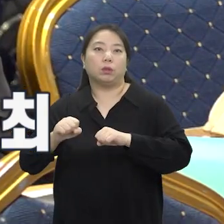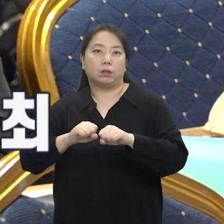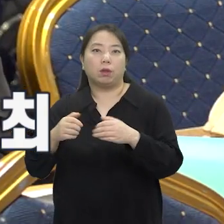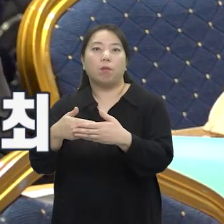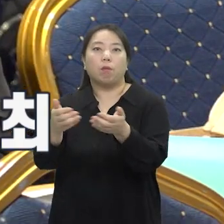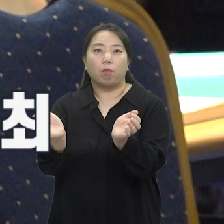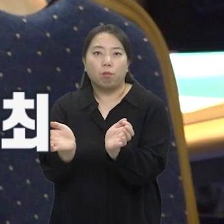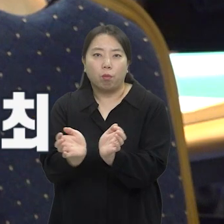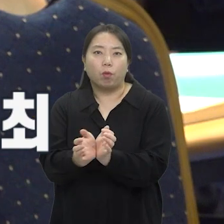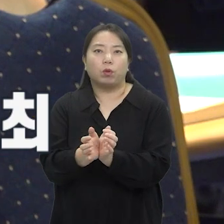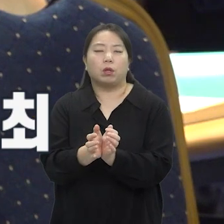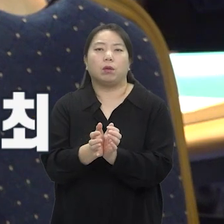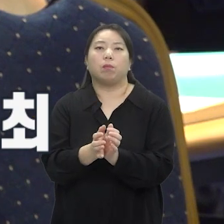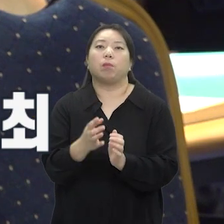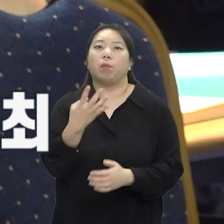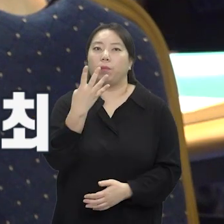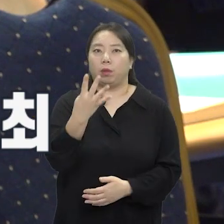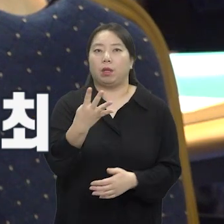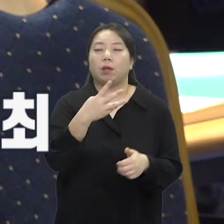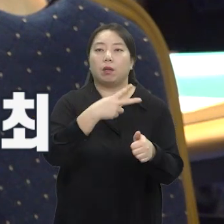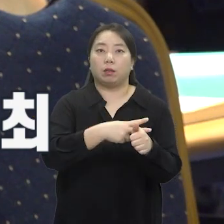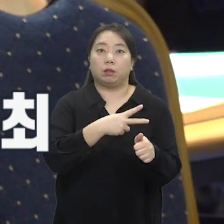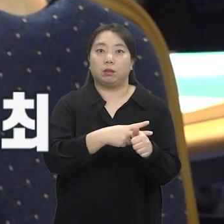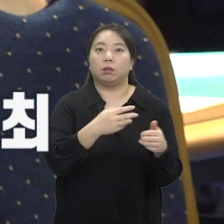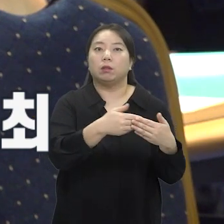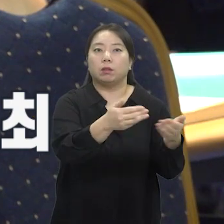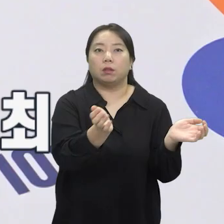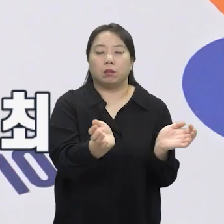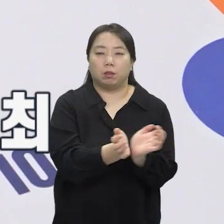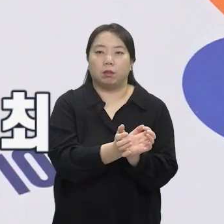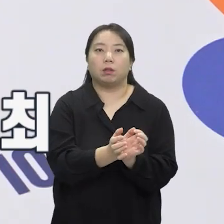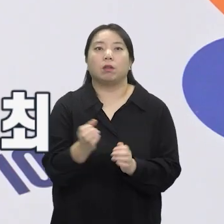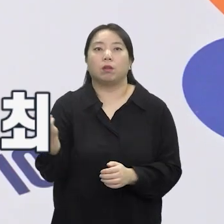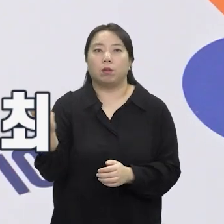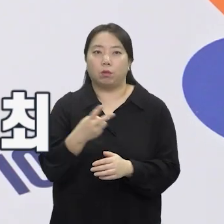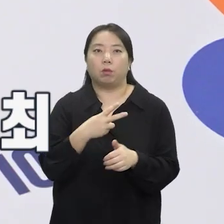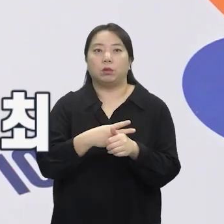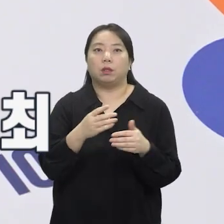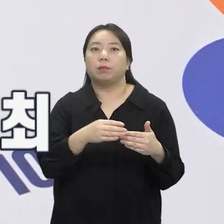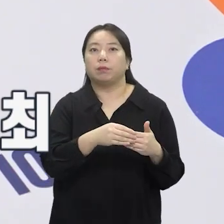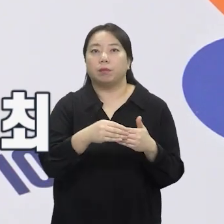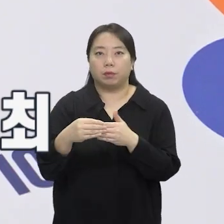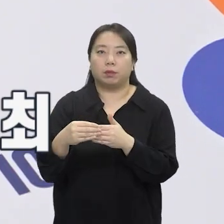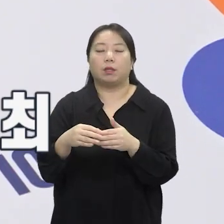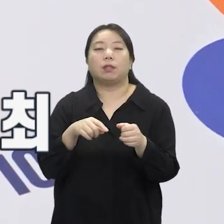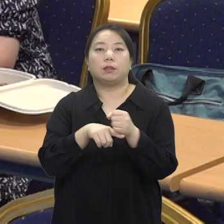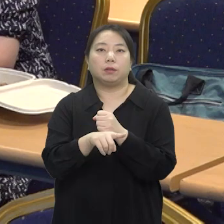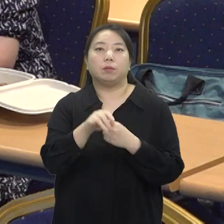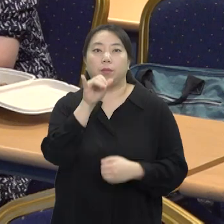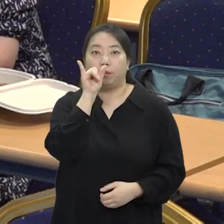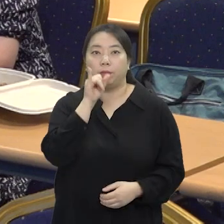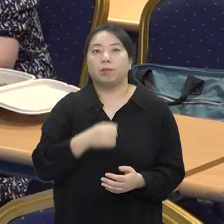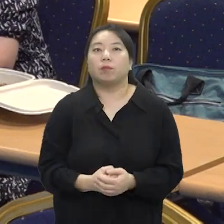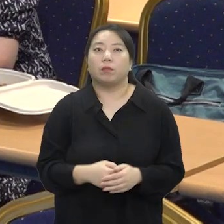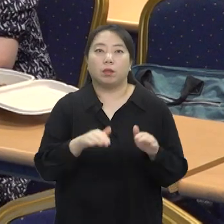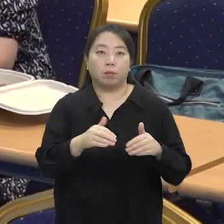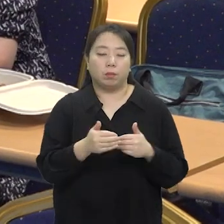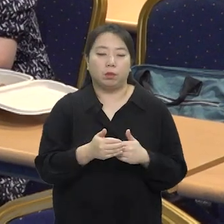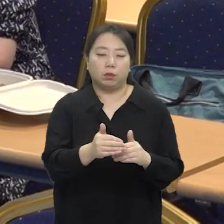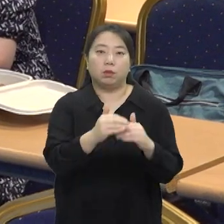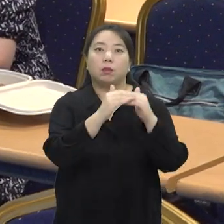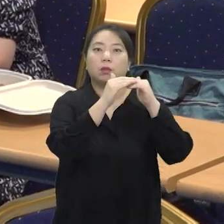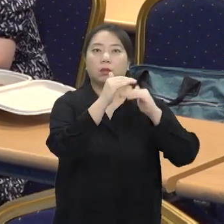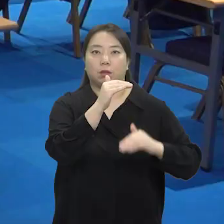충남실천교육교사모임, 참쌤스쿨 총 4대 교사단체와 교사 주도성으로 연대해 의미를 더했습니다. 이번에